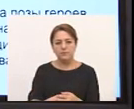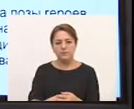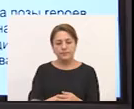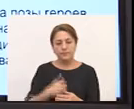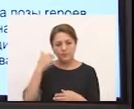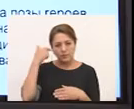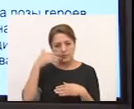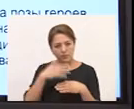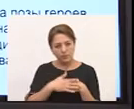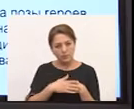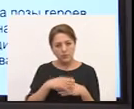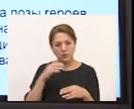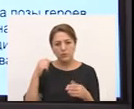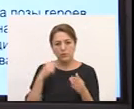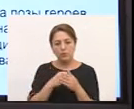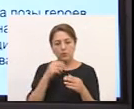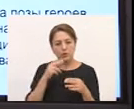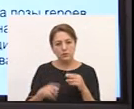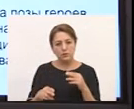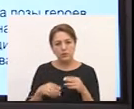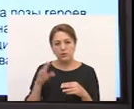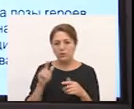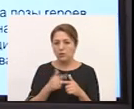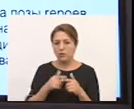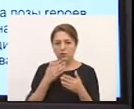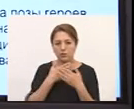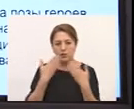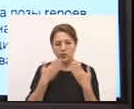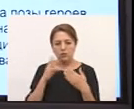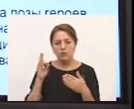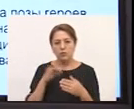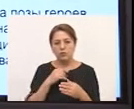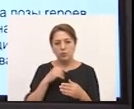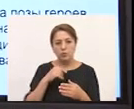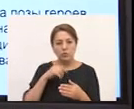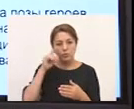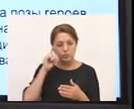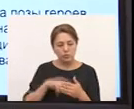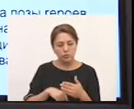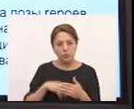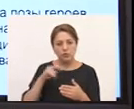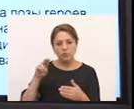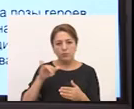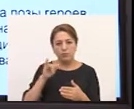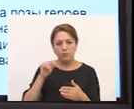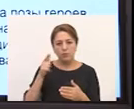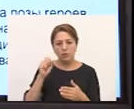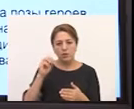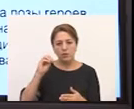Понял ли он ее до конца или нет, наверное, убедился только в том, что Пугачев